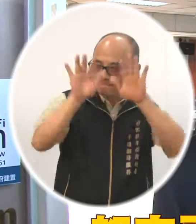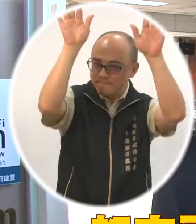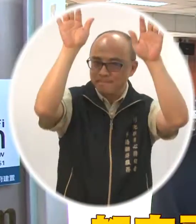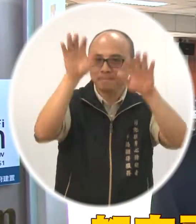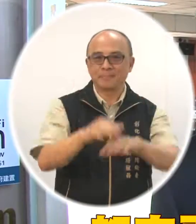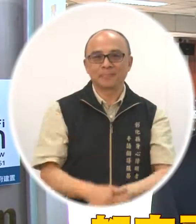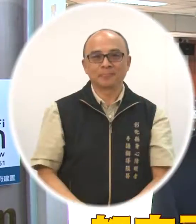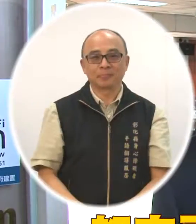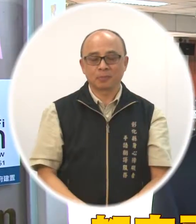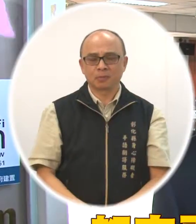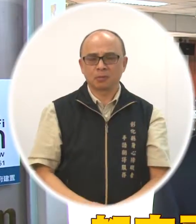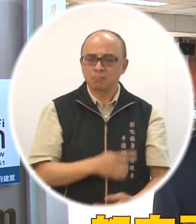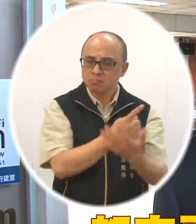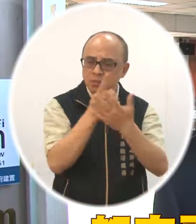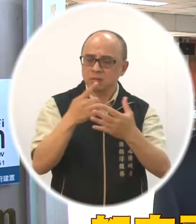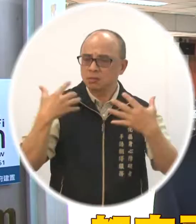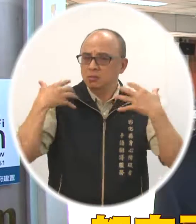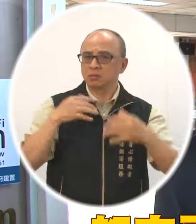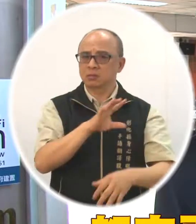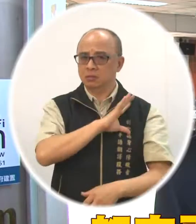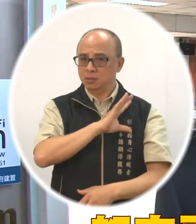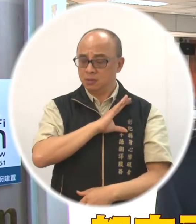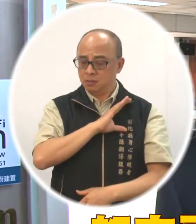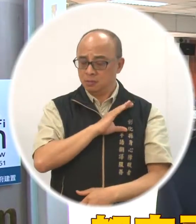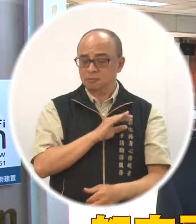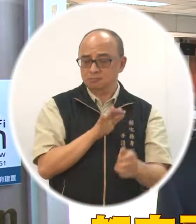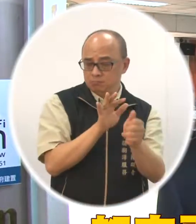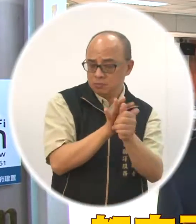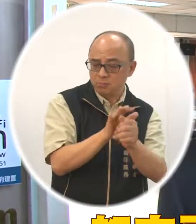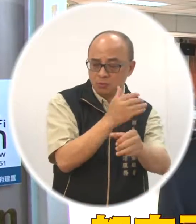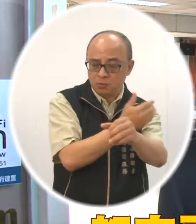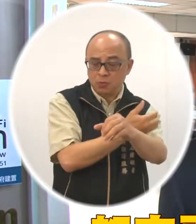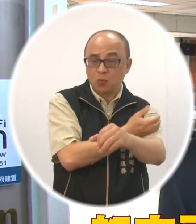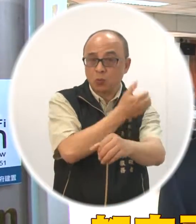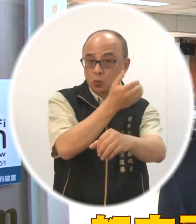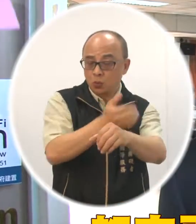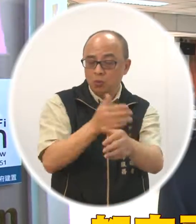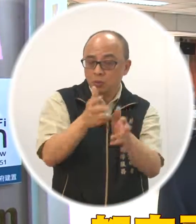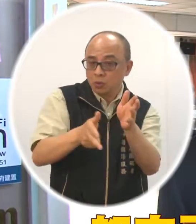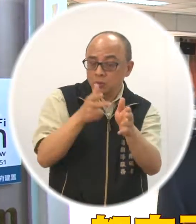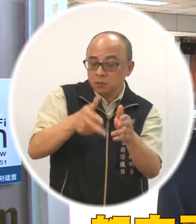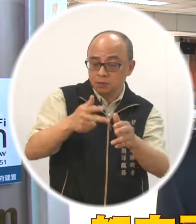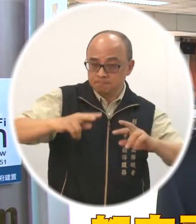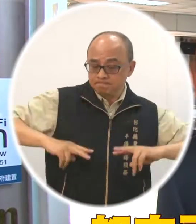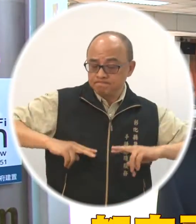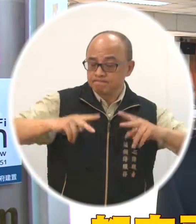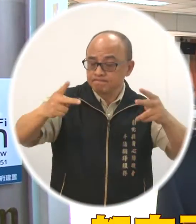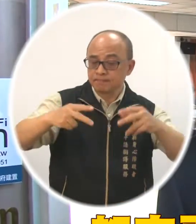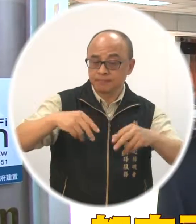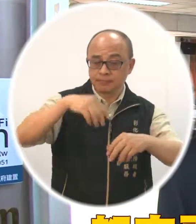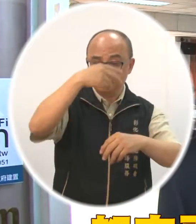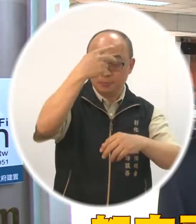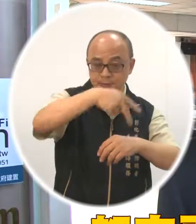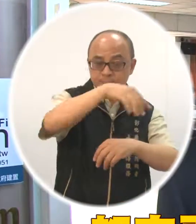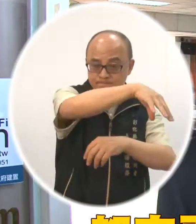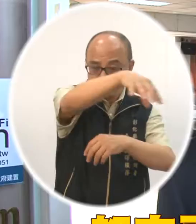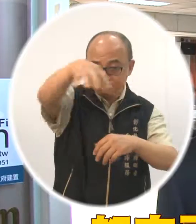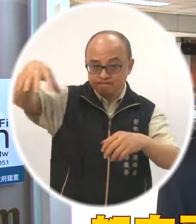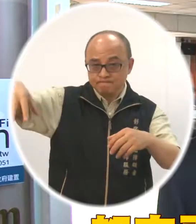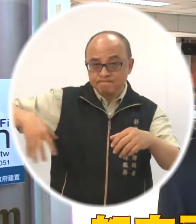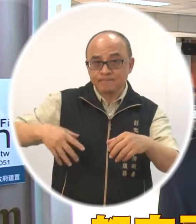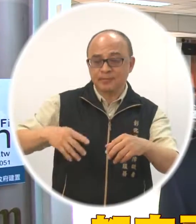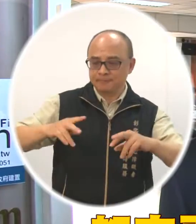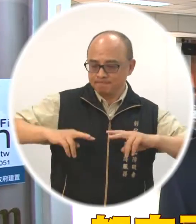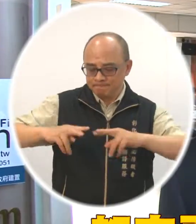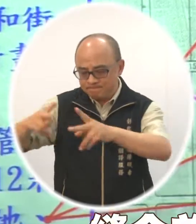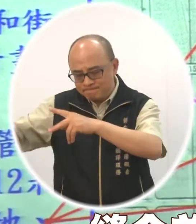我相信大家各司所职，共同来努力完成员林铁路高架后都市更新的计划，让整个员林市城乡风貌能够